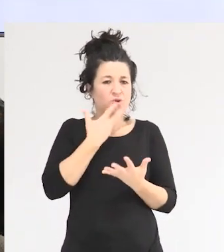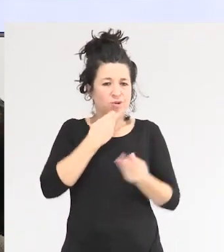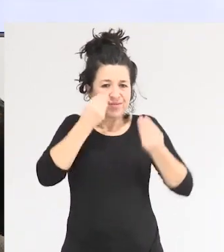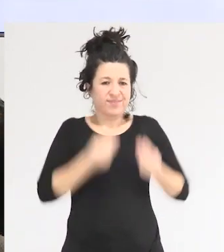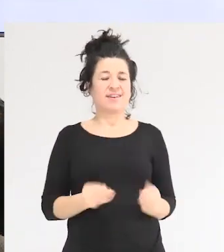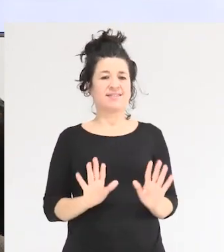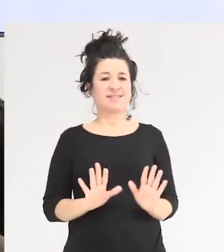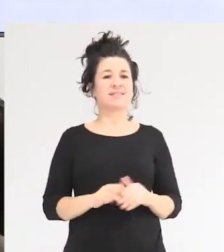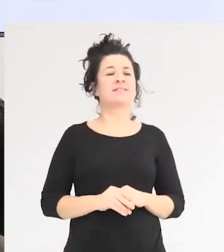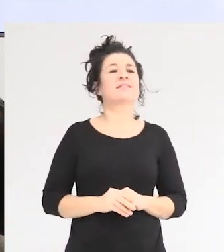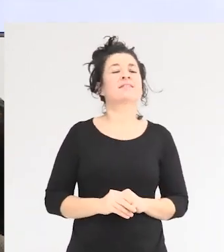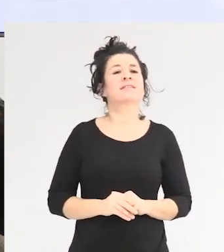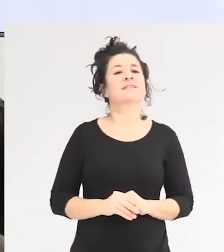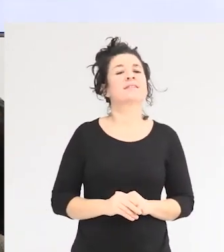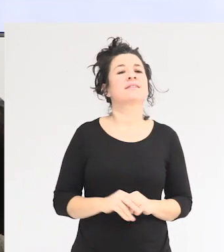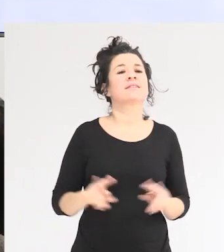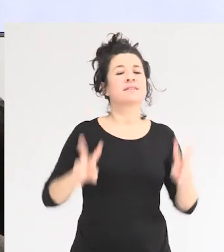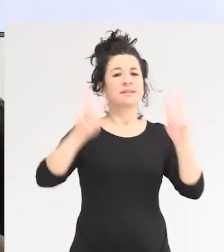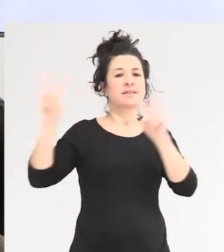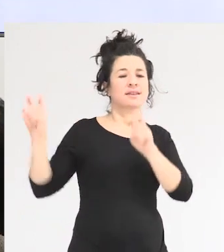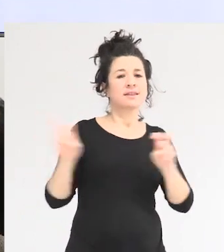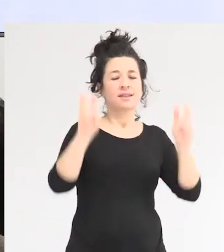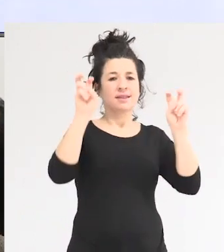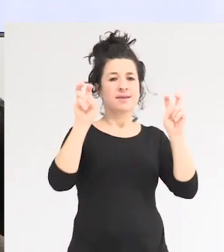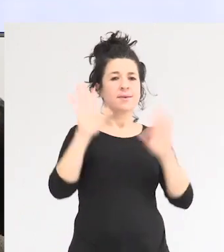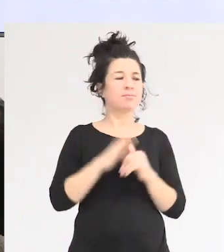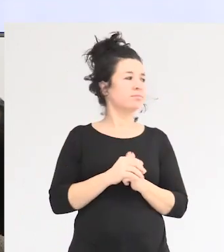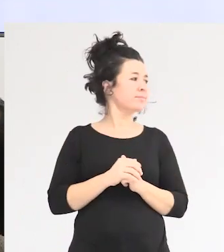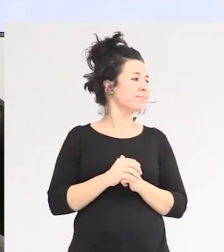Bueno, beste zera bat, amatasuna